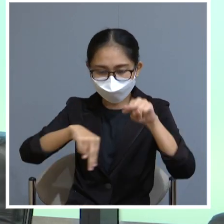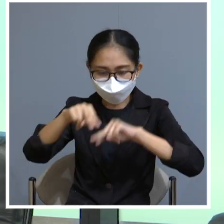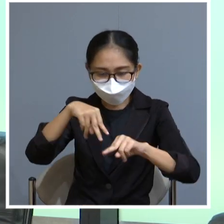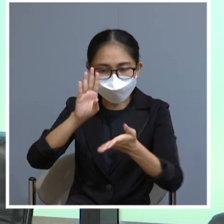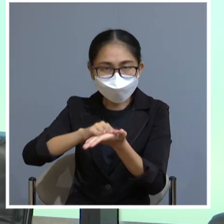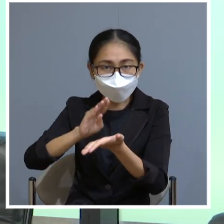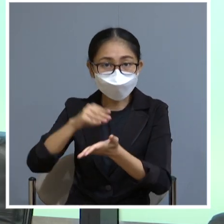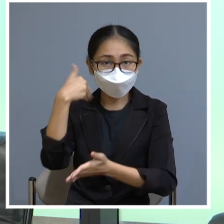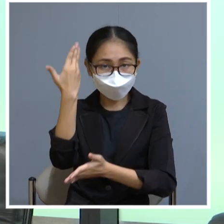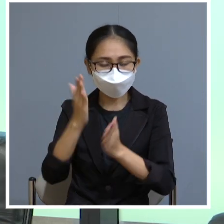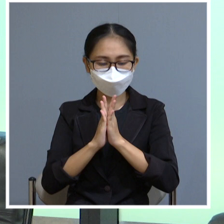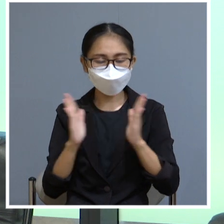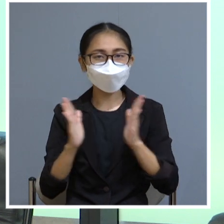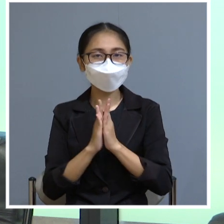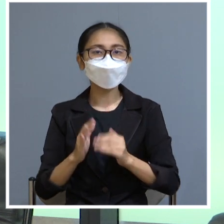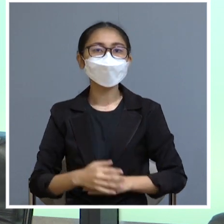เติครไกลค์ót ครคุณครั